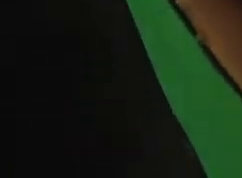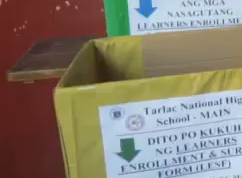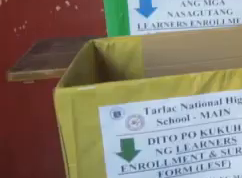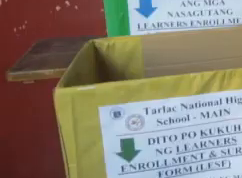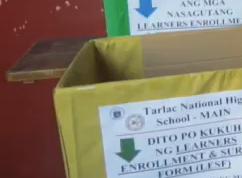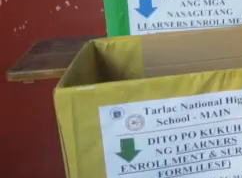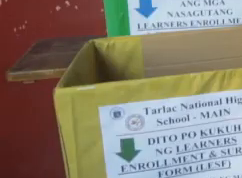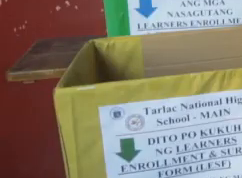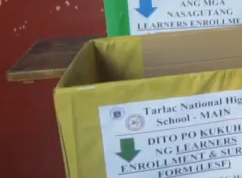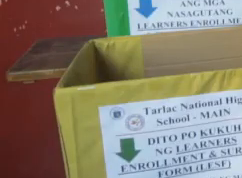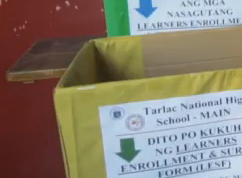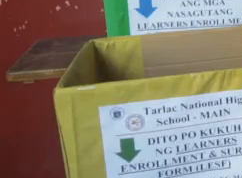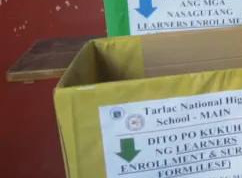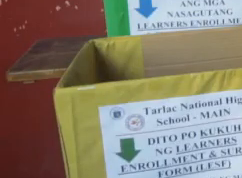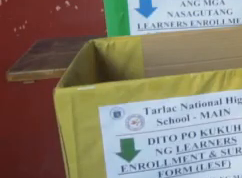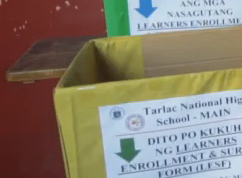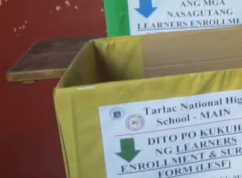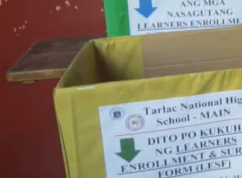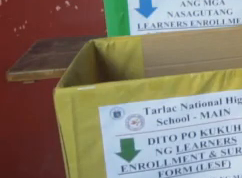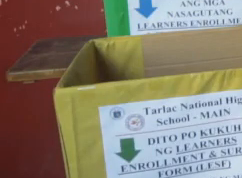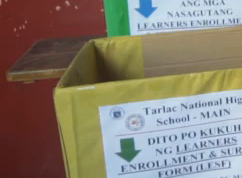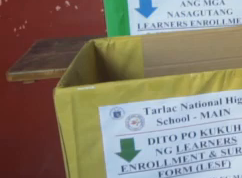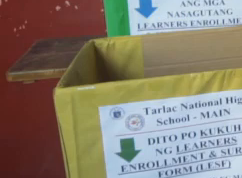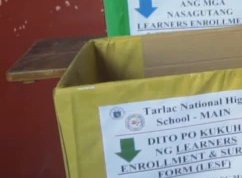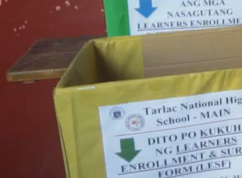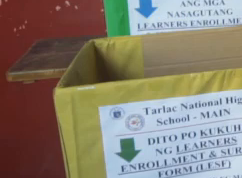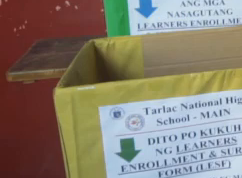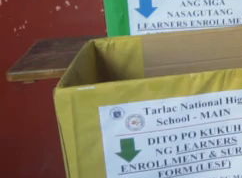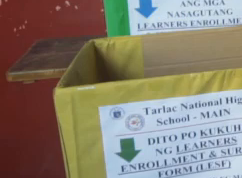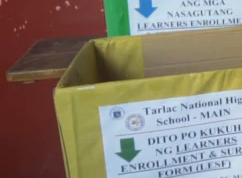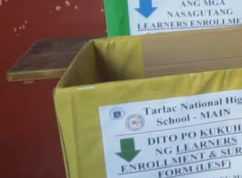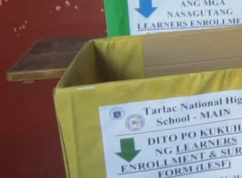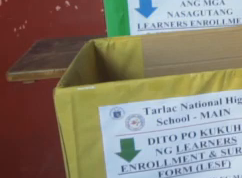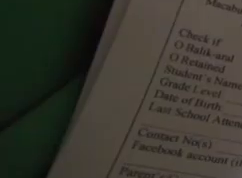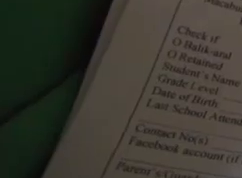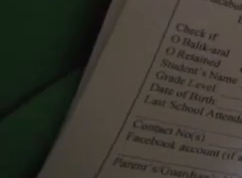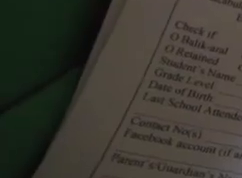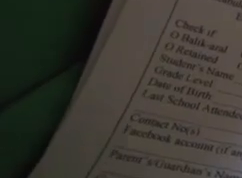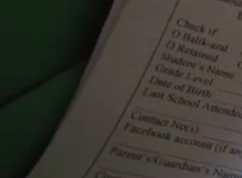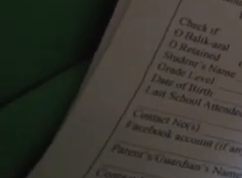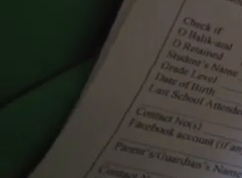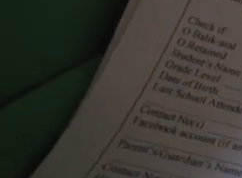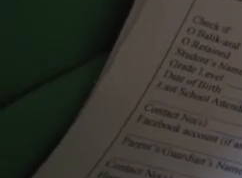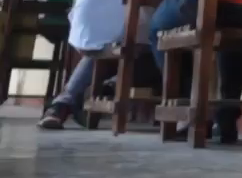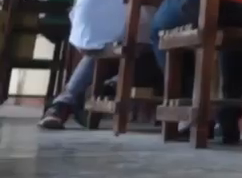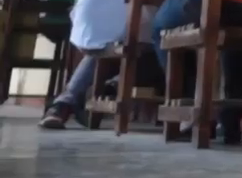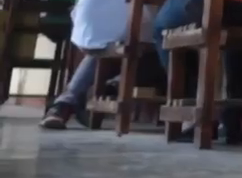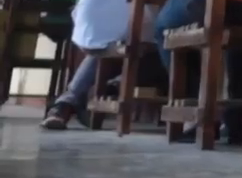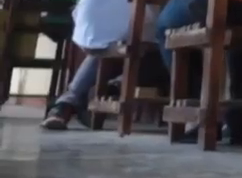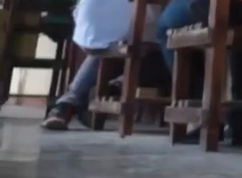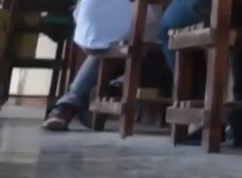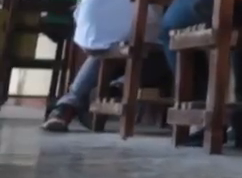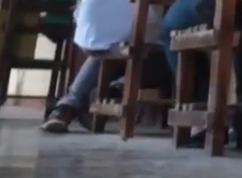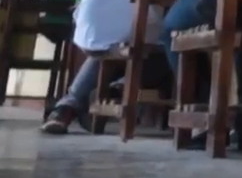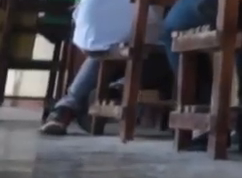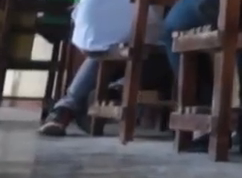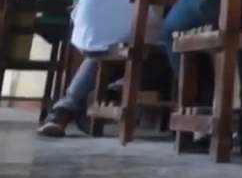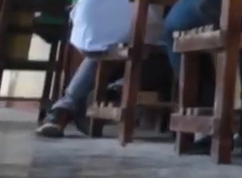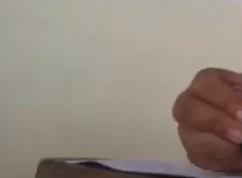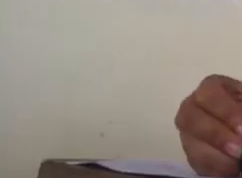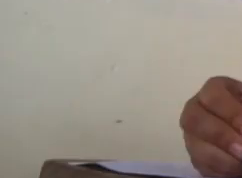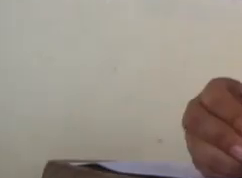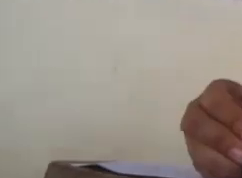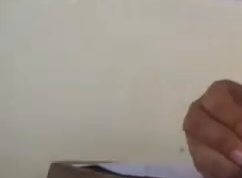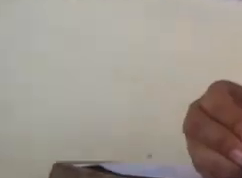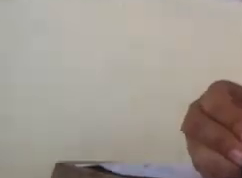mga learner enrollment and survey form o yung tinatawag natin LESF. Para na sa ganun, makapag-fill up na po yung mga